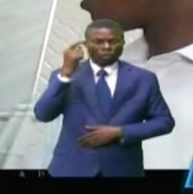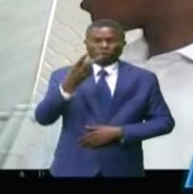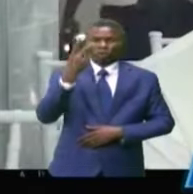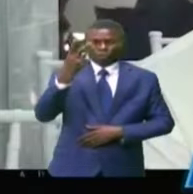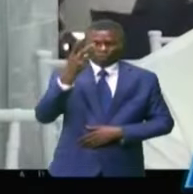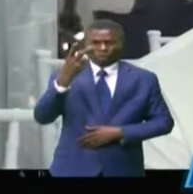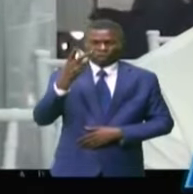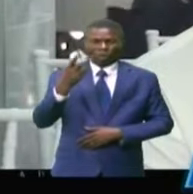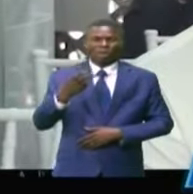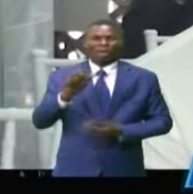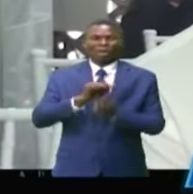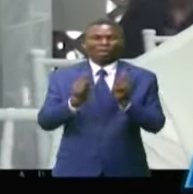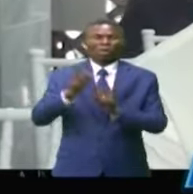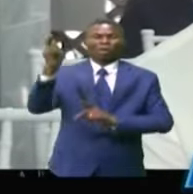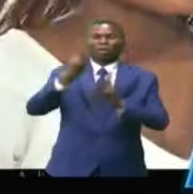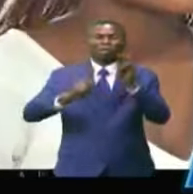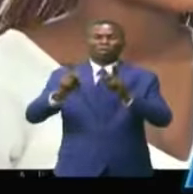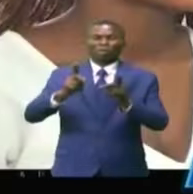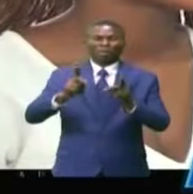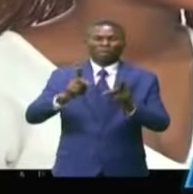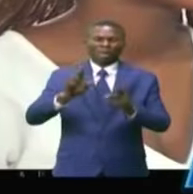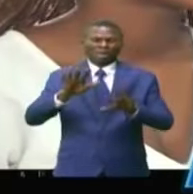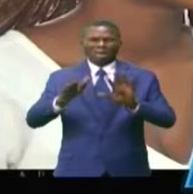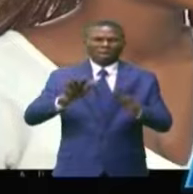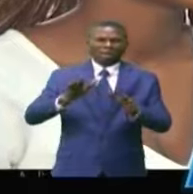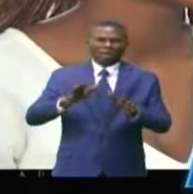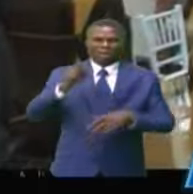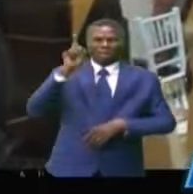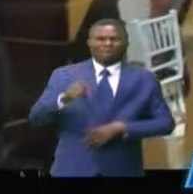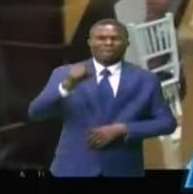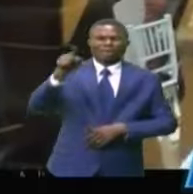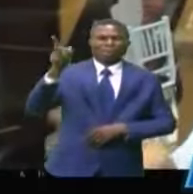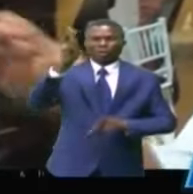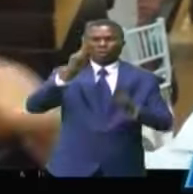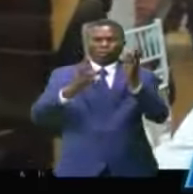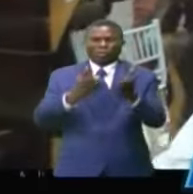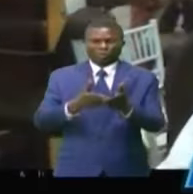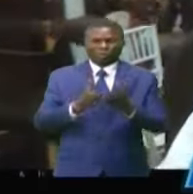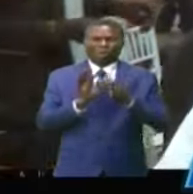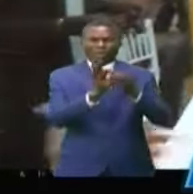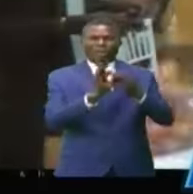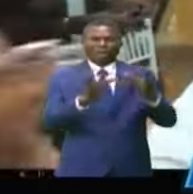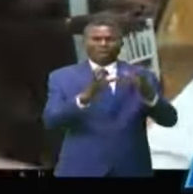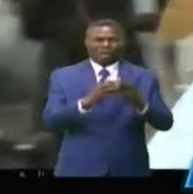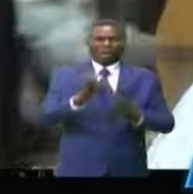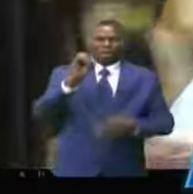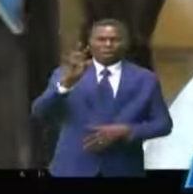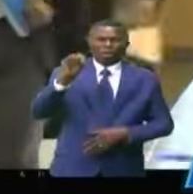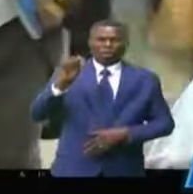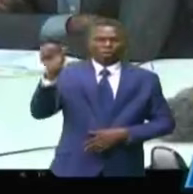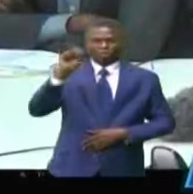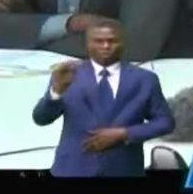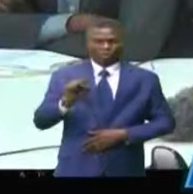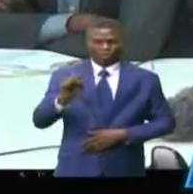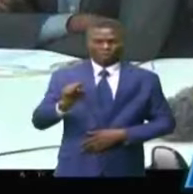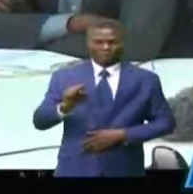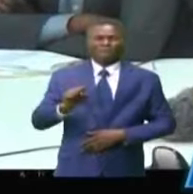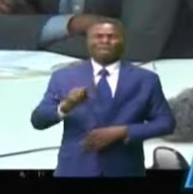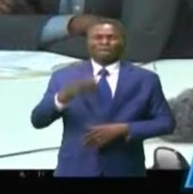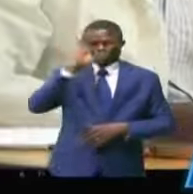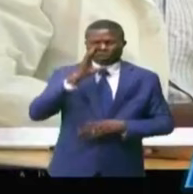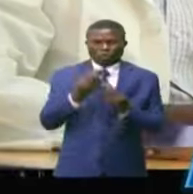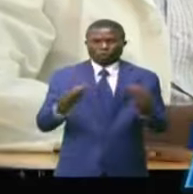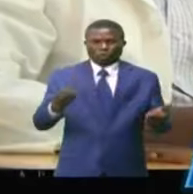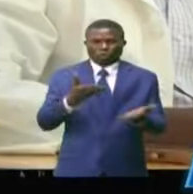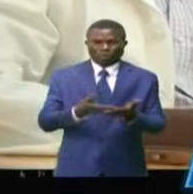optométristes pour une population estimée à plus de 100 millions d'habitants. En collaboration avec l'OMS, l'ONU compte combler ces déficits